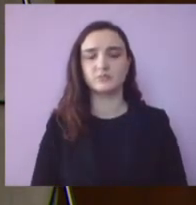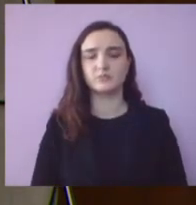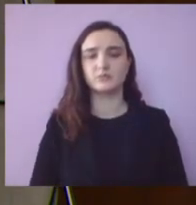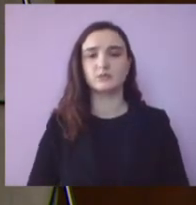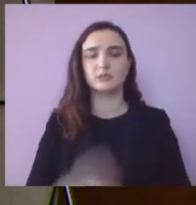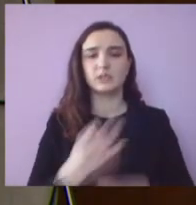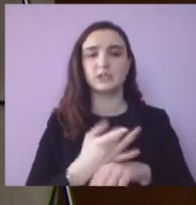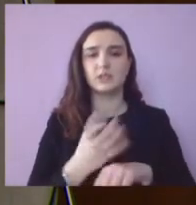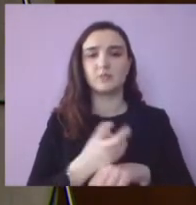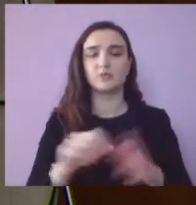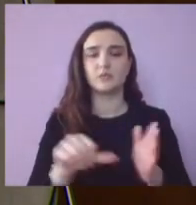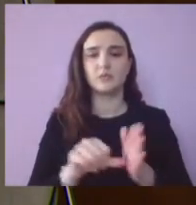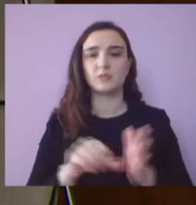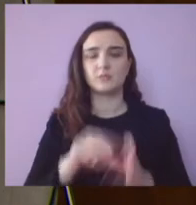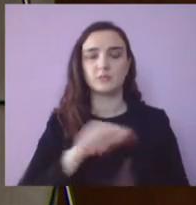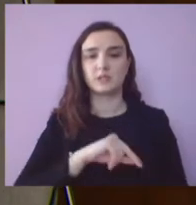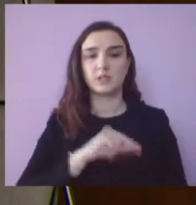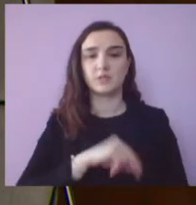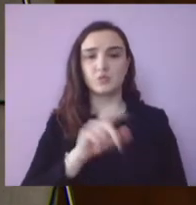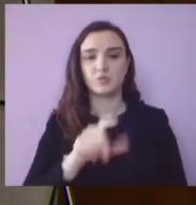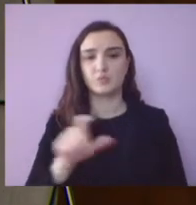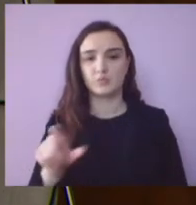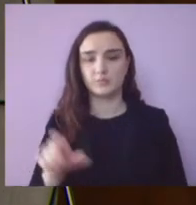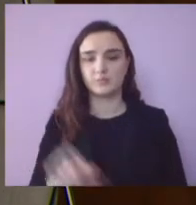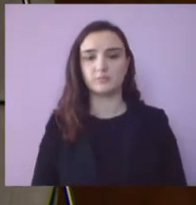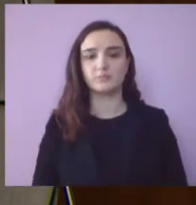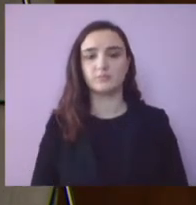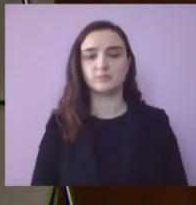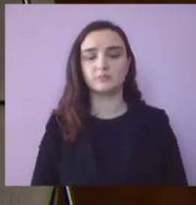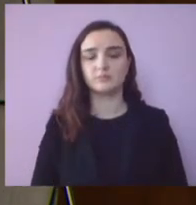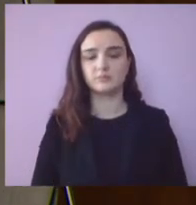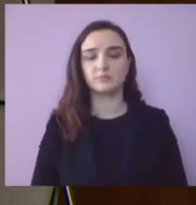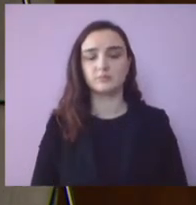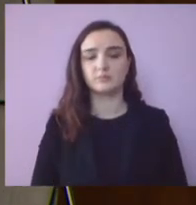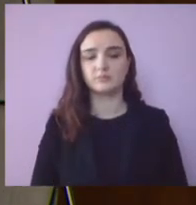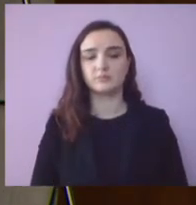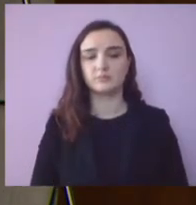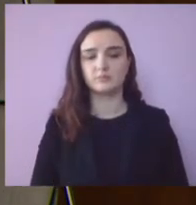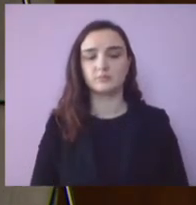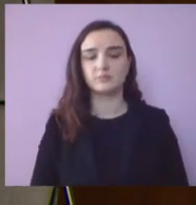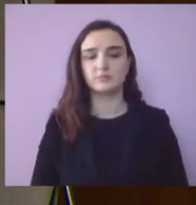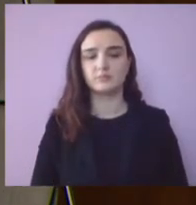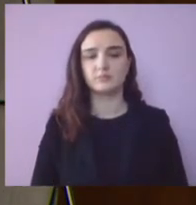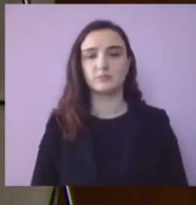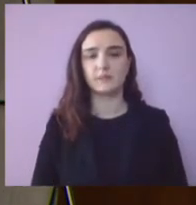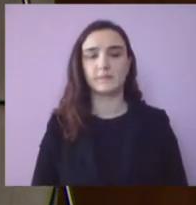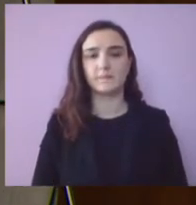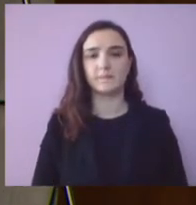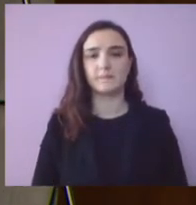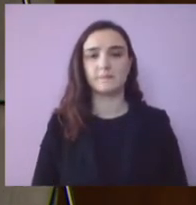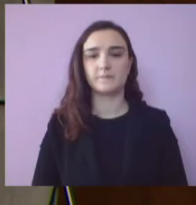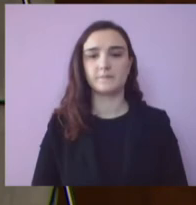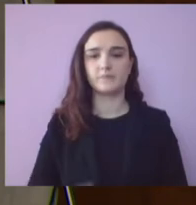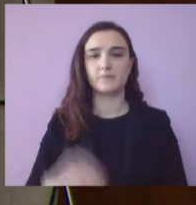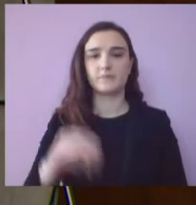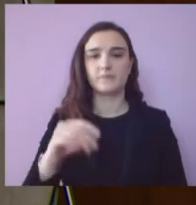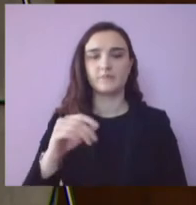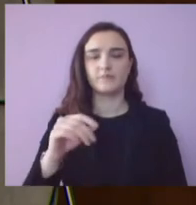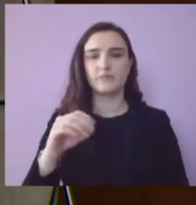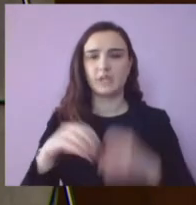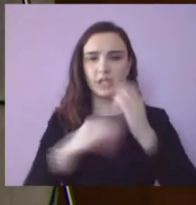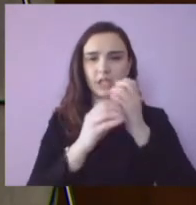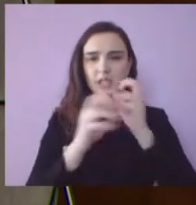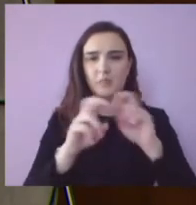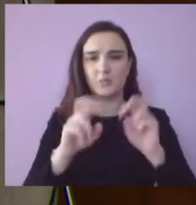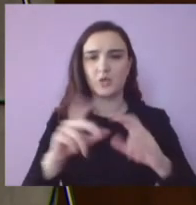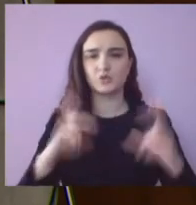სამედიცინო სამსახურის უბრალოდ გადაუდებელი სამედიცინო სამსახურის ყველა თანამშრომელს ყველა ლაბორანტს ყველა სტუდენტს